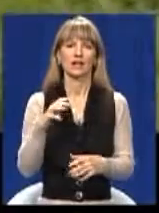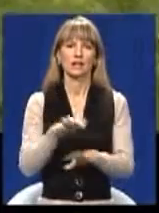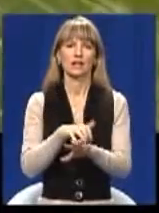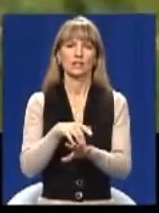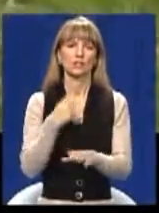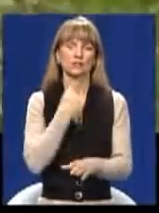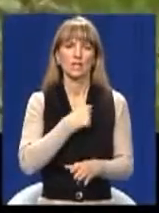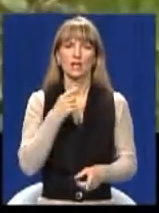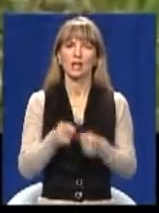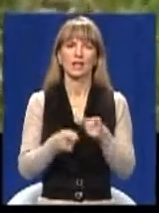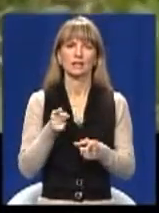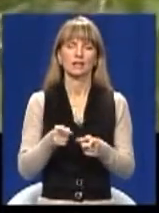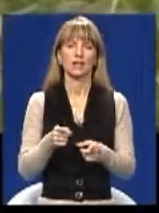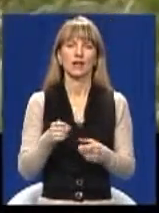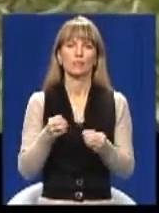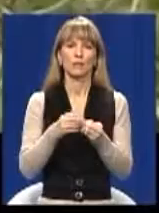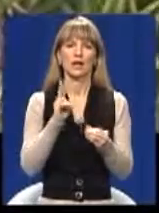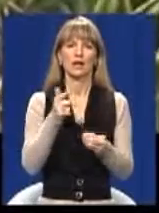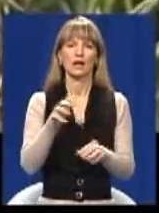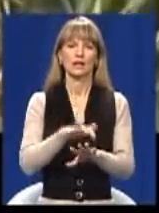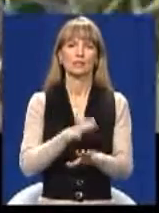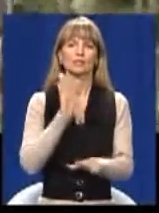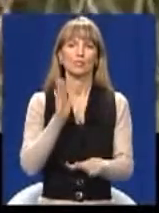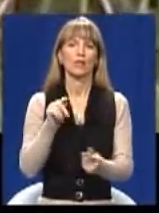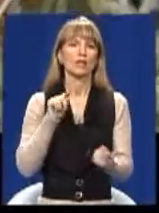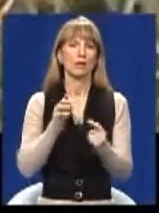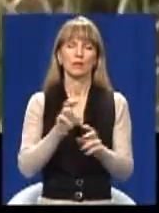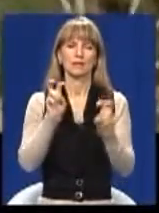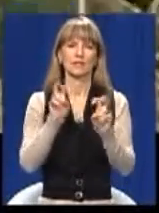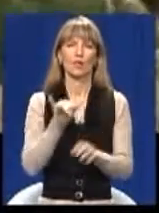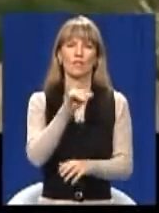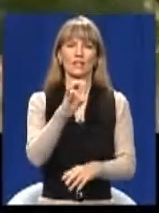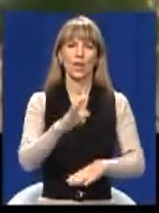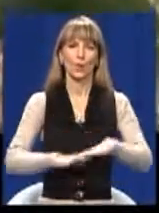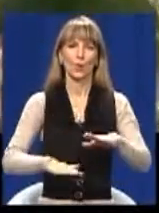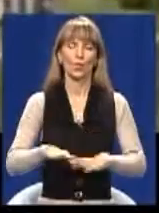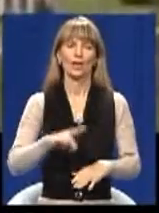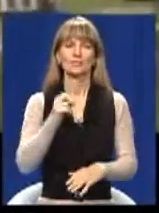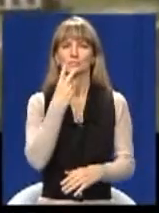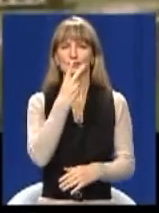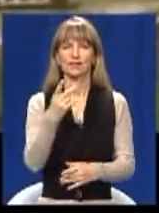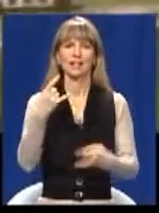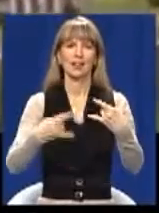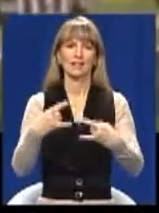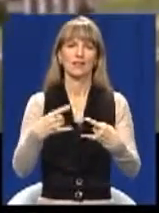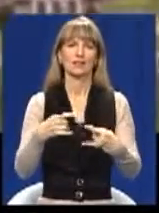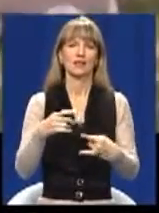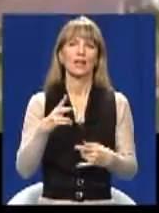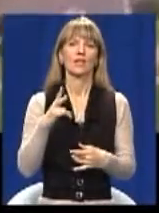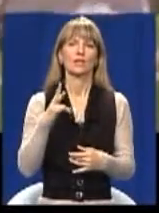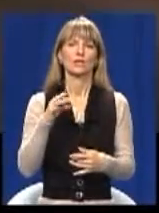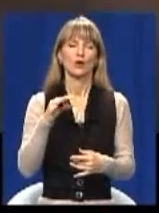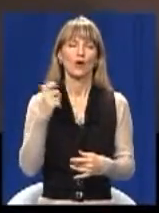до агресії. Навіть 15-кілограмова киця буде не проти посидіти у вас на руках за переглядом телевізора. Проте